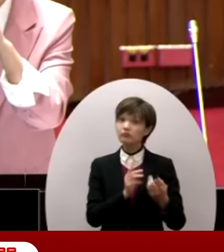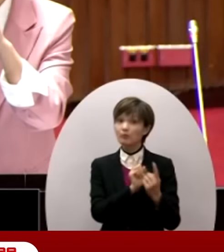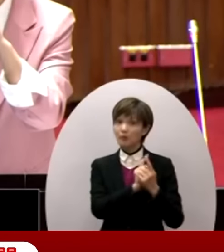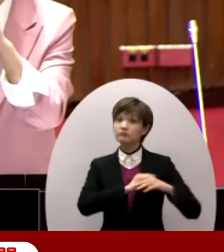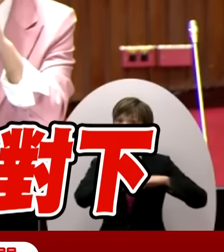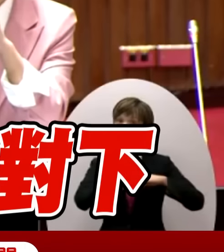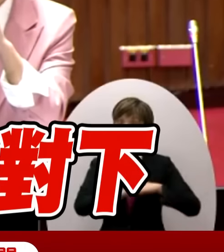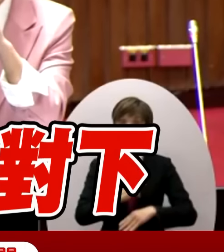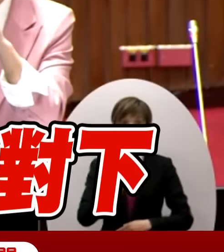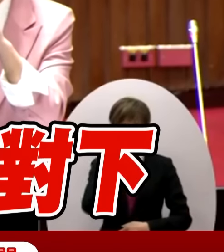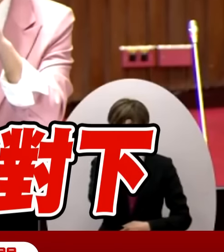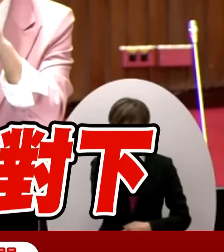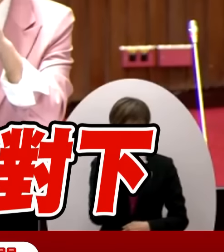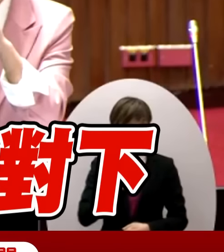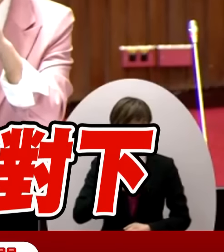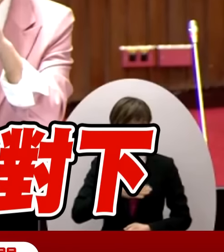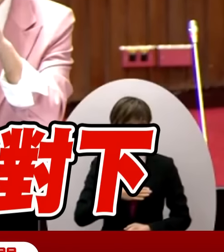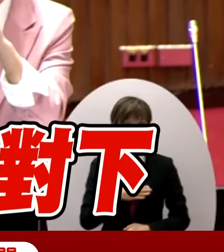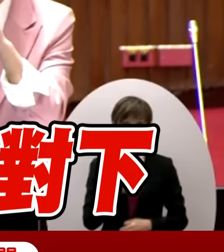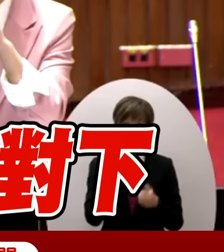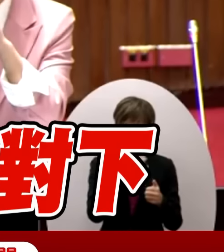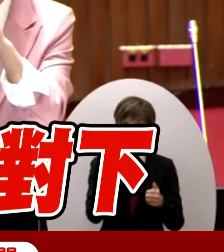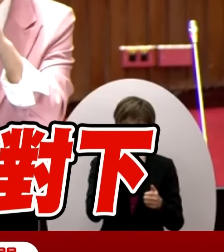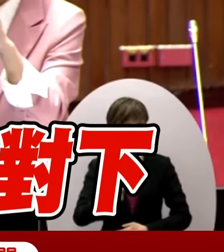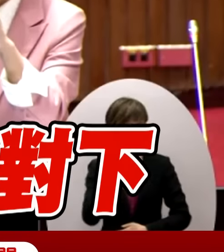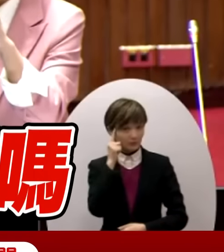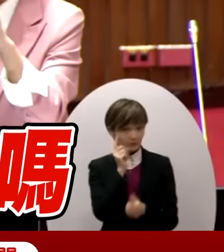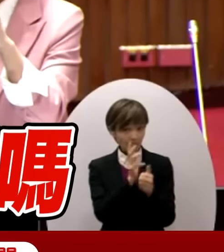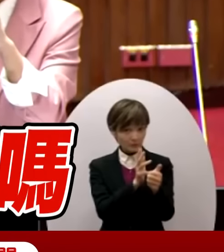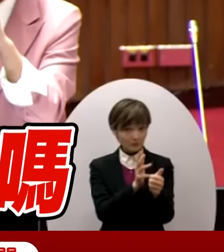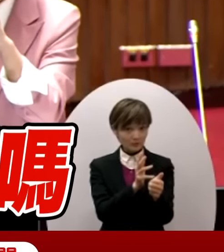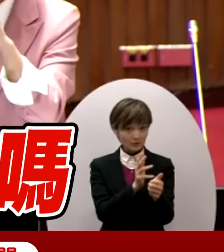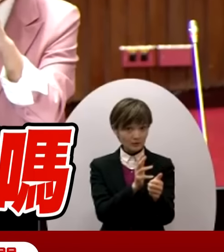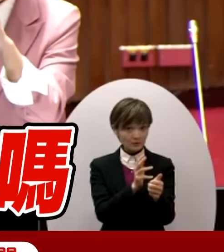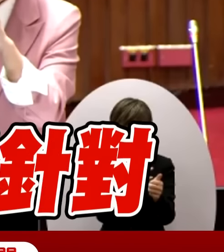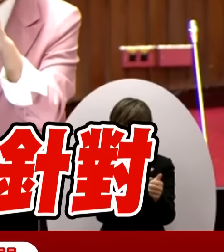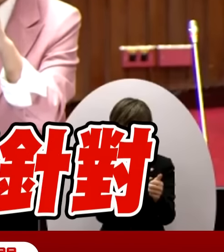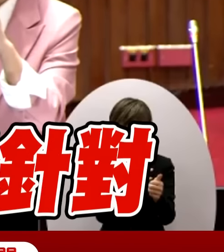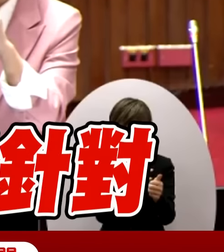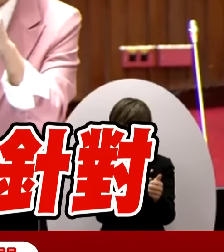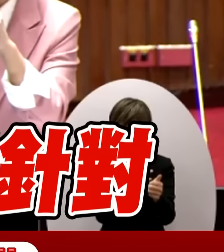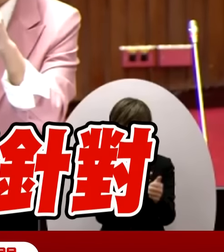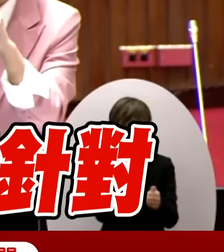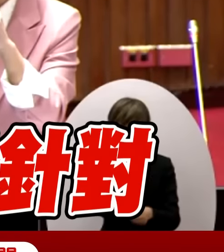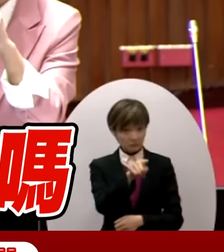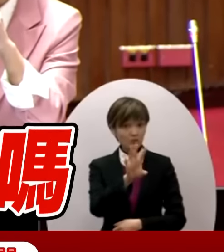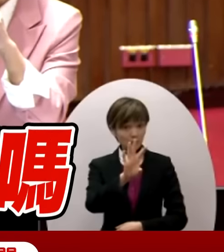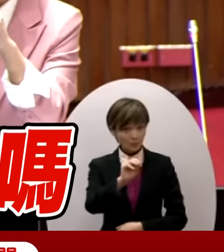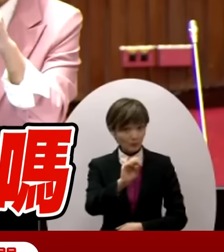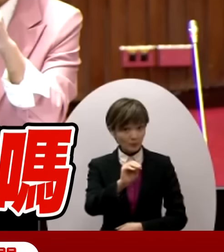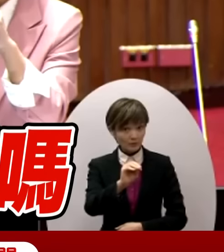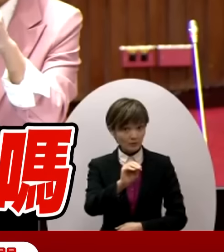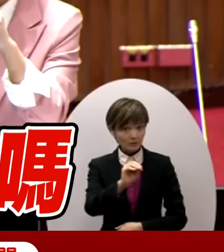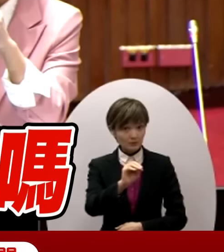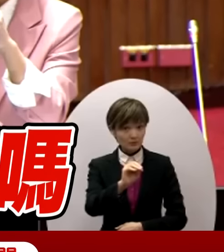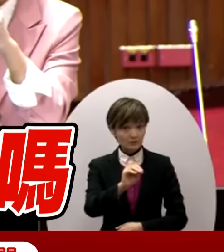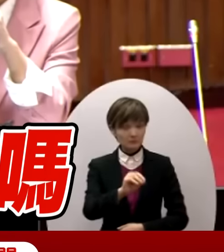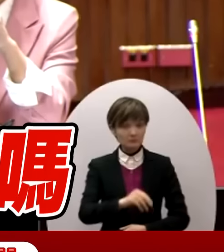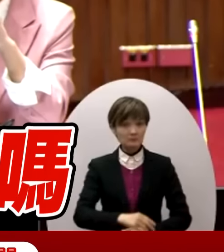您了解，质询它是个上对下。 质询是上对下吗？ 有没有针对？ 质询是上对下